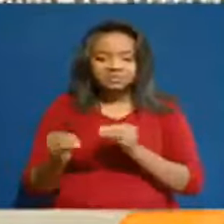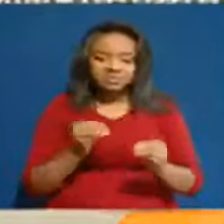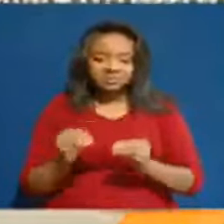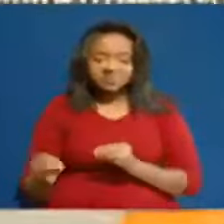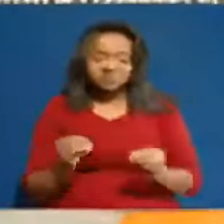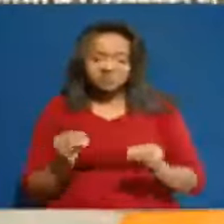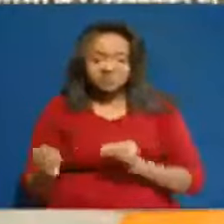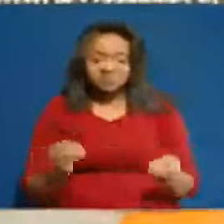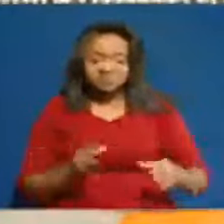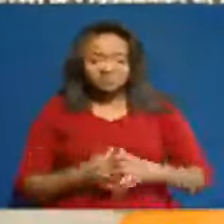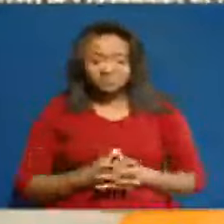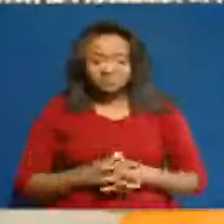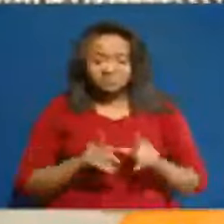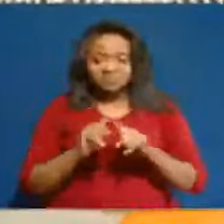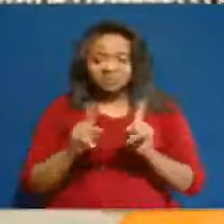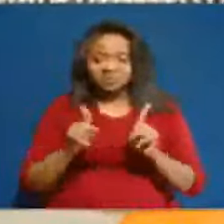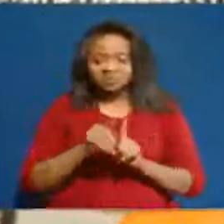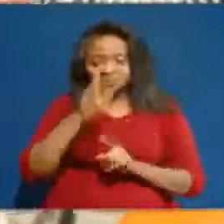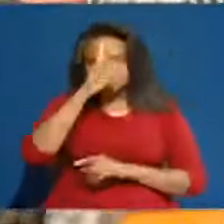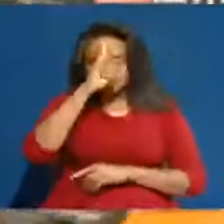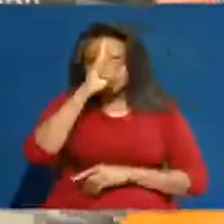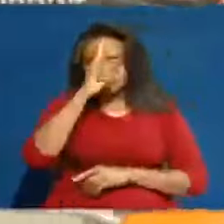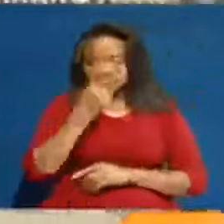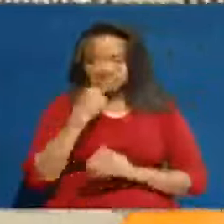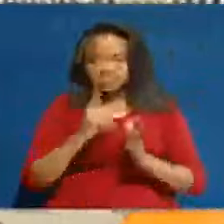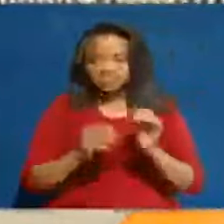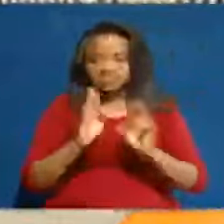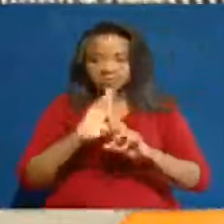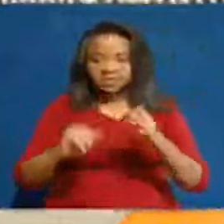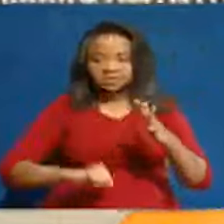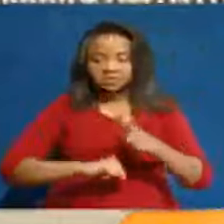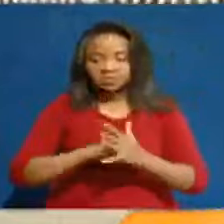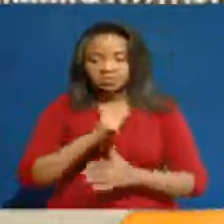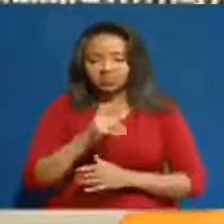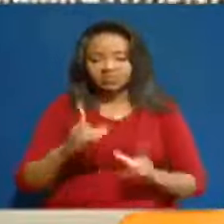idara polisi ikijitolea kwamba itaweza kumsimamia maishani. Ode Francis.